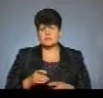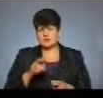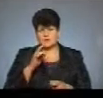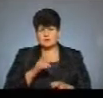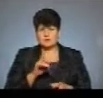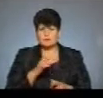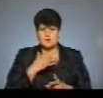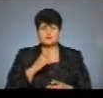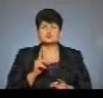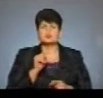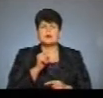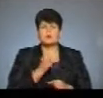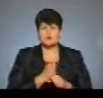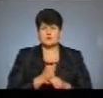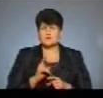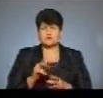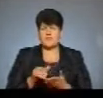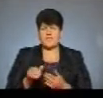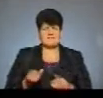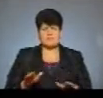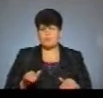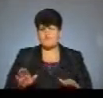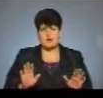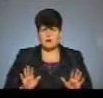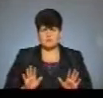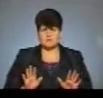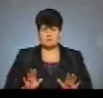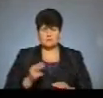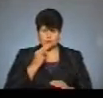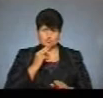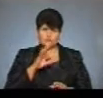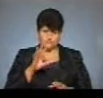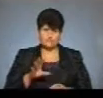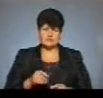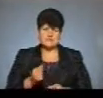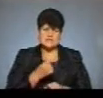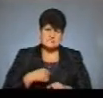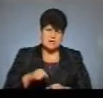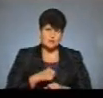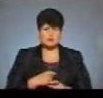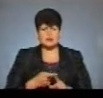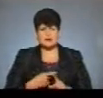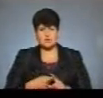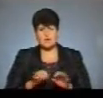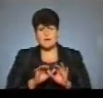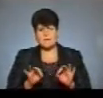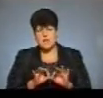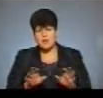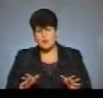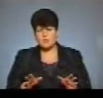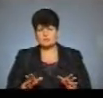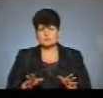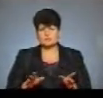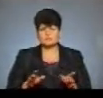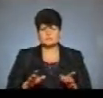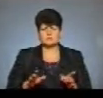але ніхто не відмовляв, по крайній мірі, продуктово, то всі закрутки, картопля, макарони, те, що